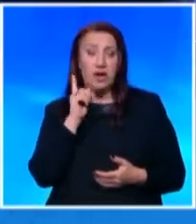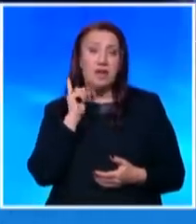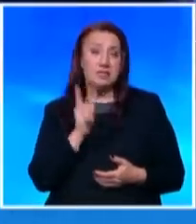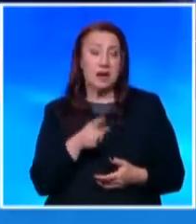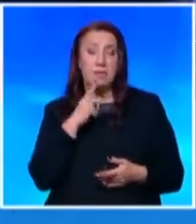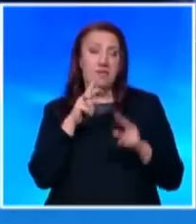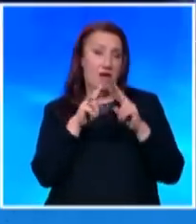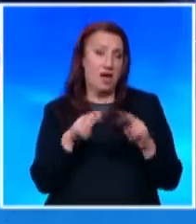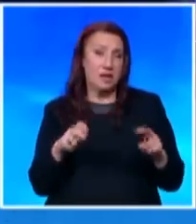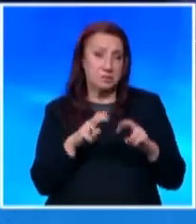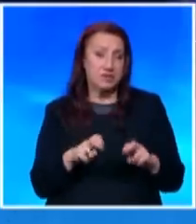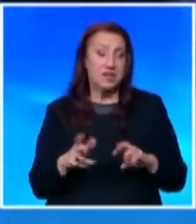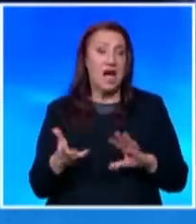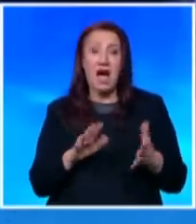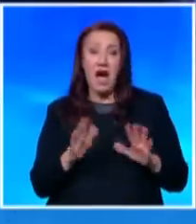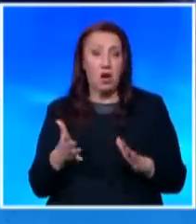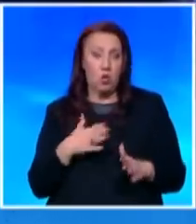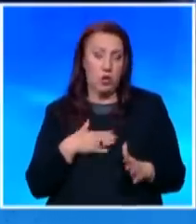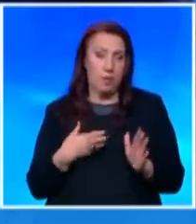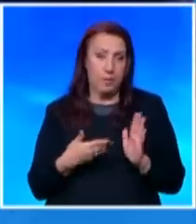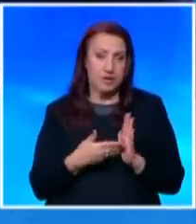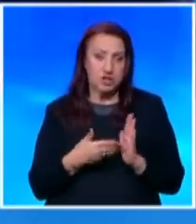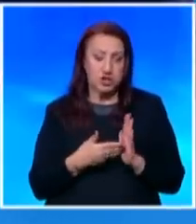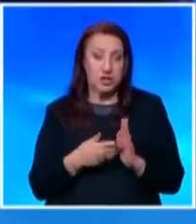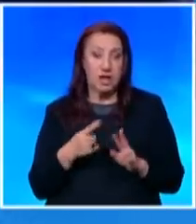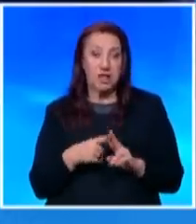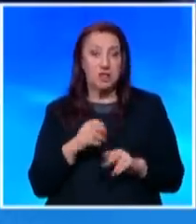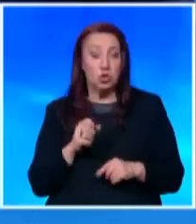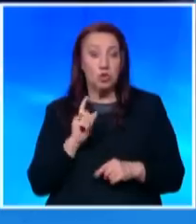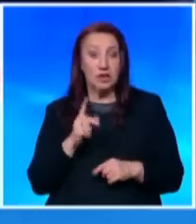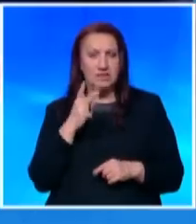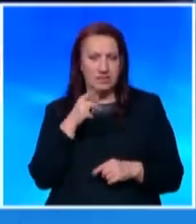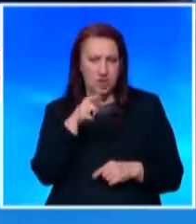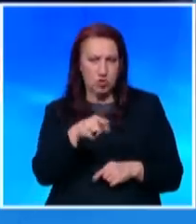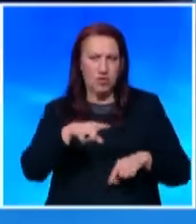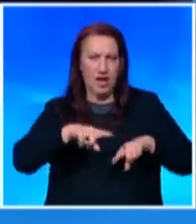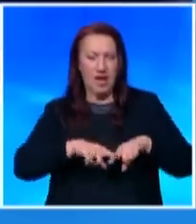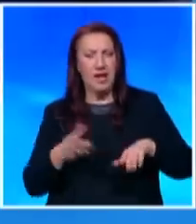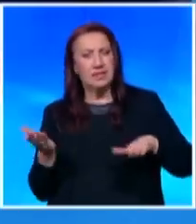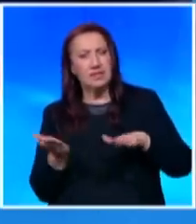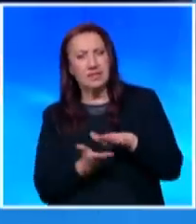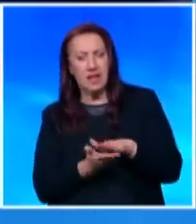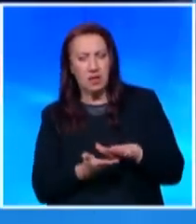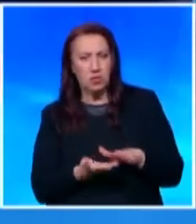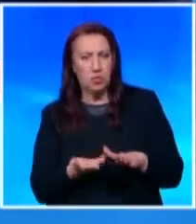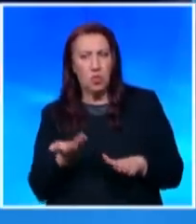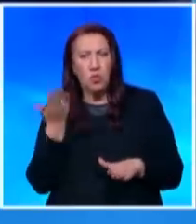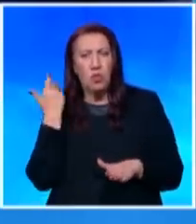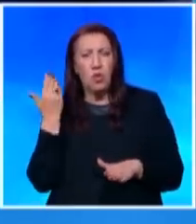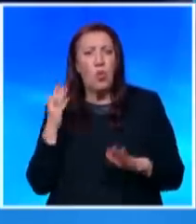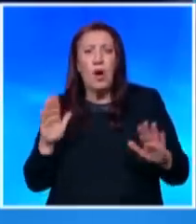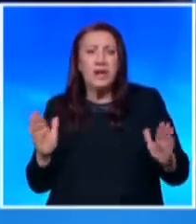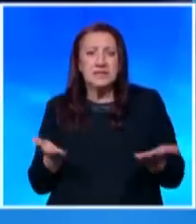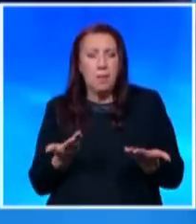бъде разпитван. Но трябва да се види от кога това дело, да кажем, е на този етап на разследване и защо точно в този